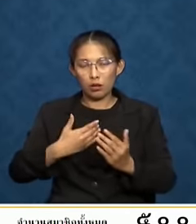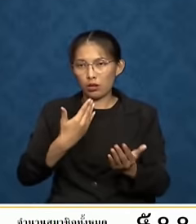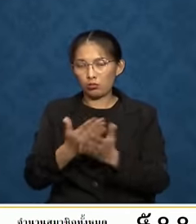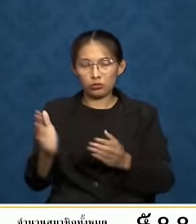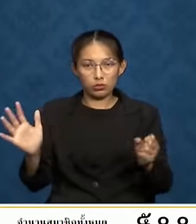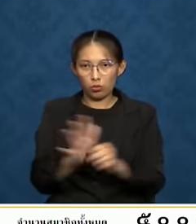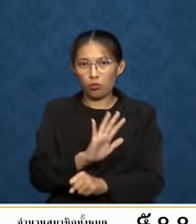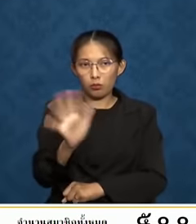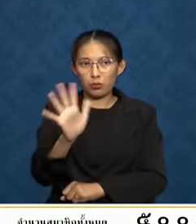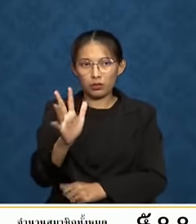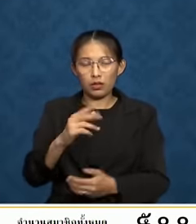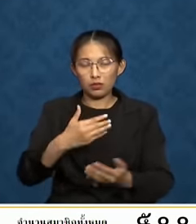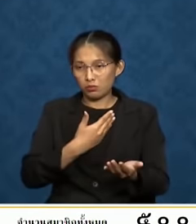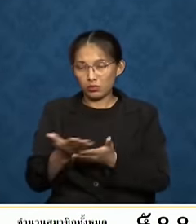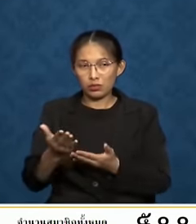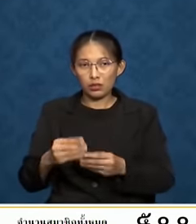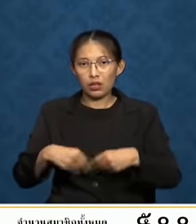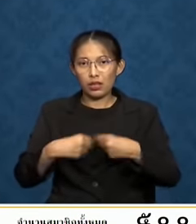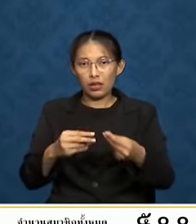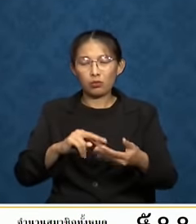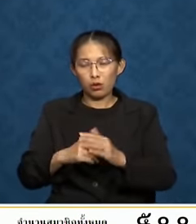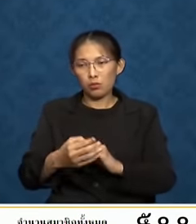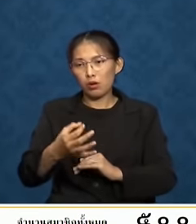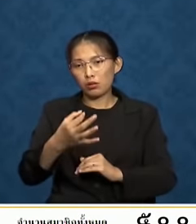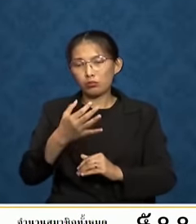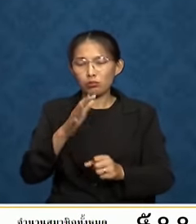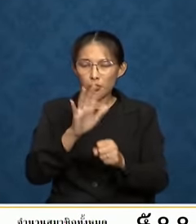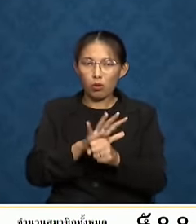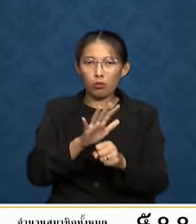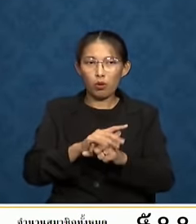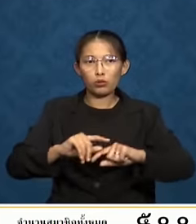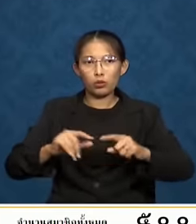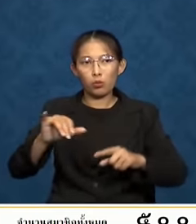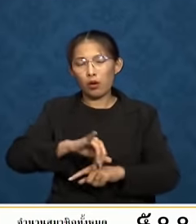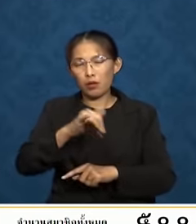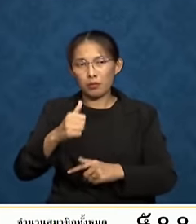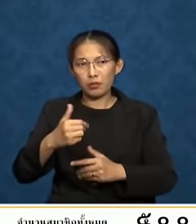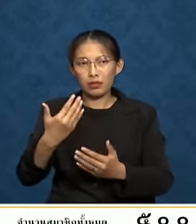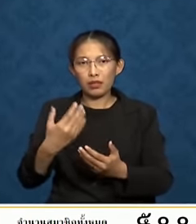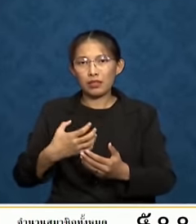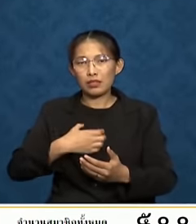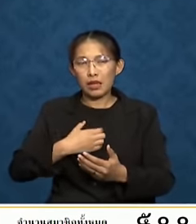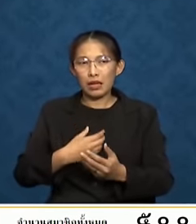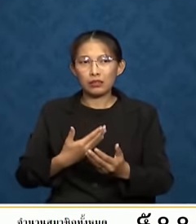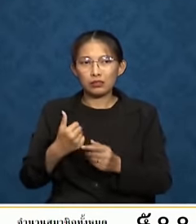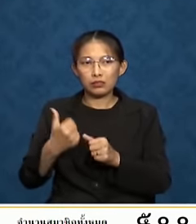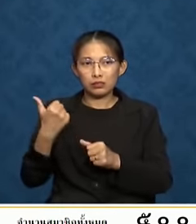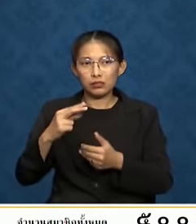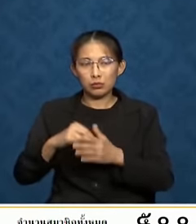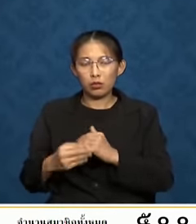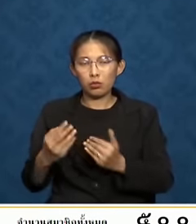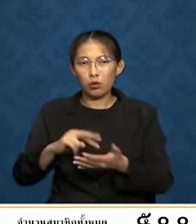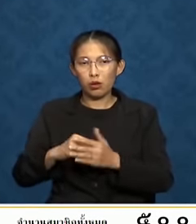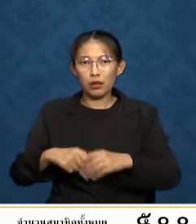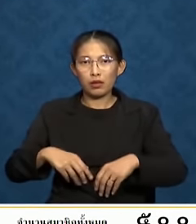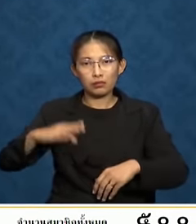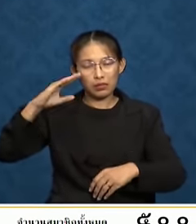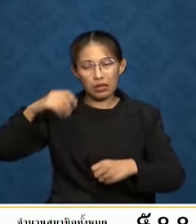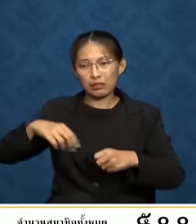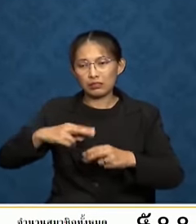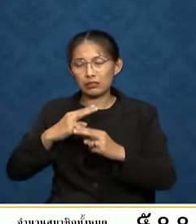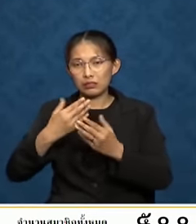ทุกอย่างถึงจะซื้อให้พอยังชีพทั้งหมดแล้วแต่ว่าไอ้เกินที่อยากได้นี่ทหารก็ครั้นจะไปซื้อ